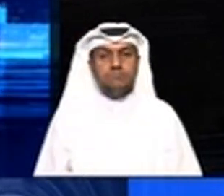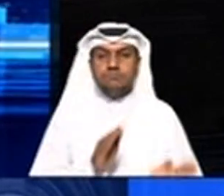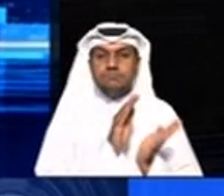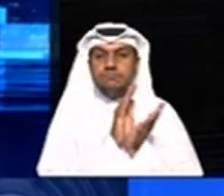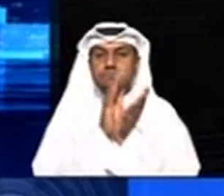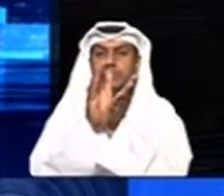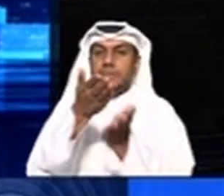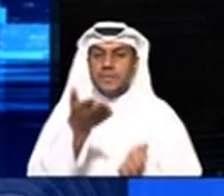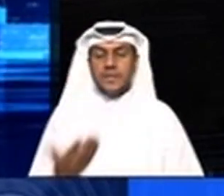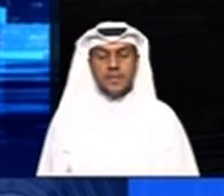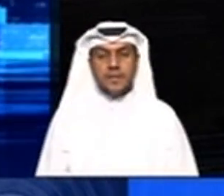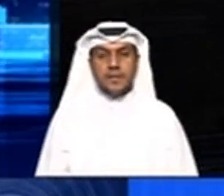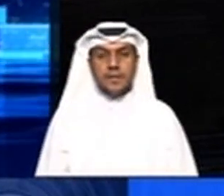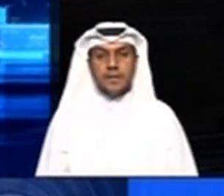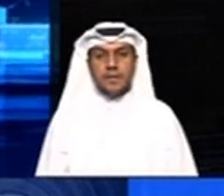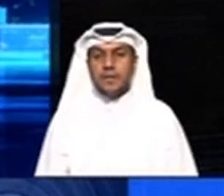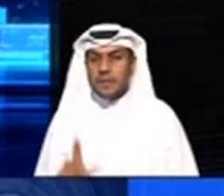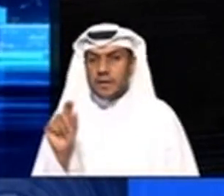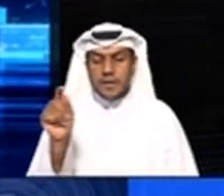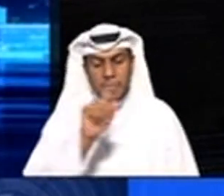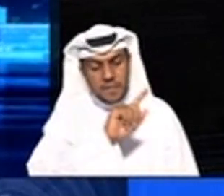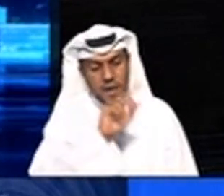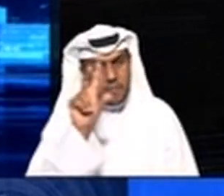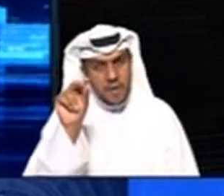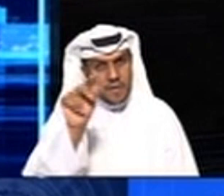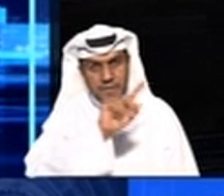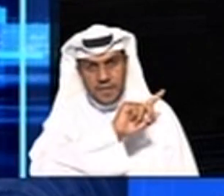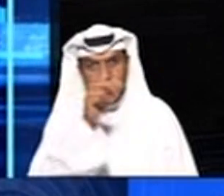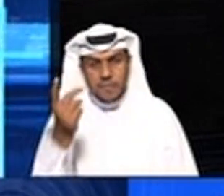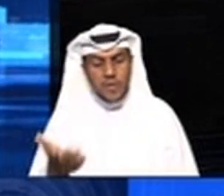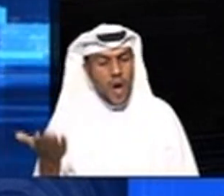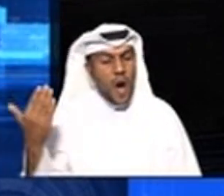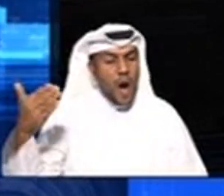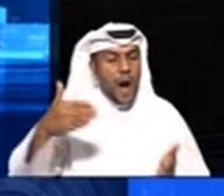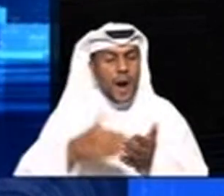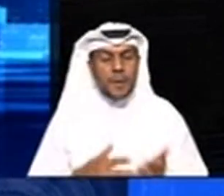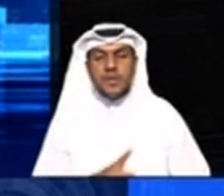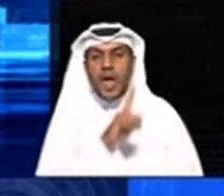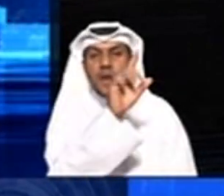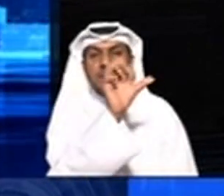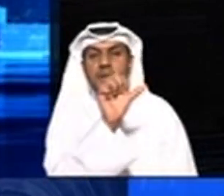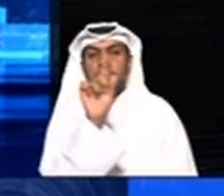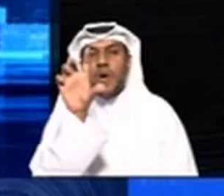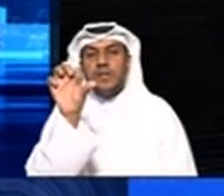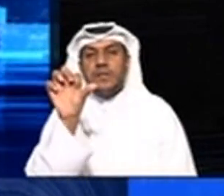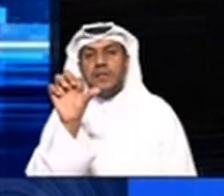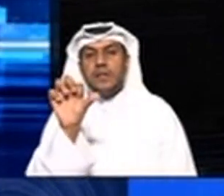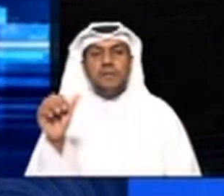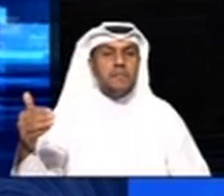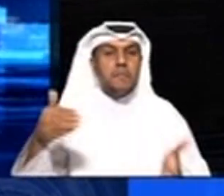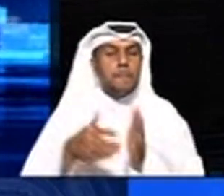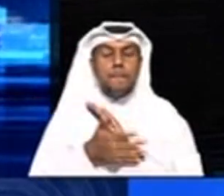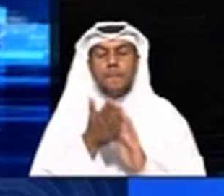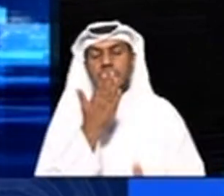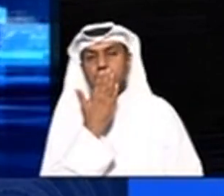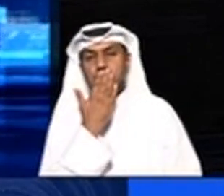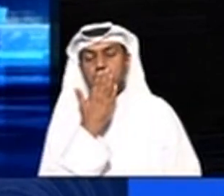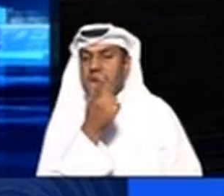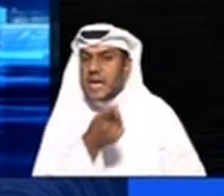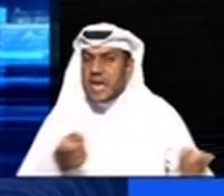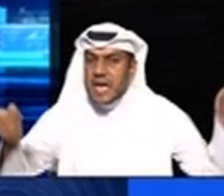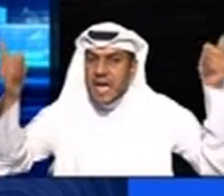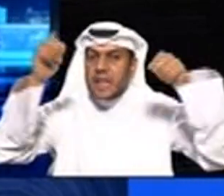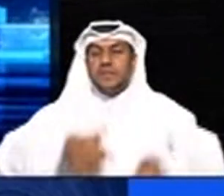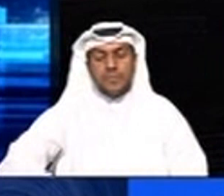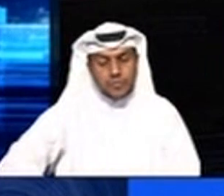برنامجكم نادر، أعطي آخر مرة في 1991، بس أعطي آخر مرة